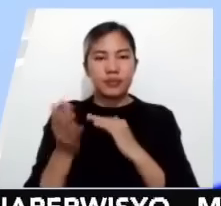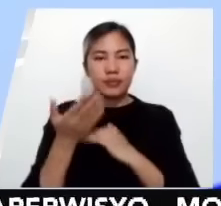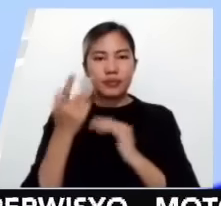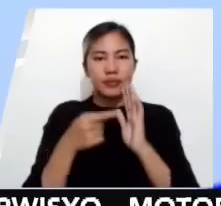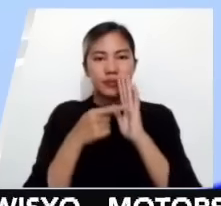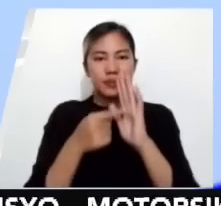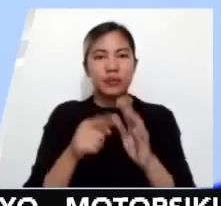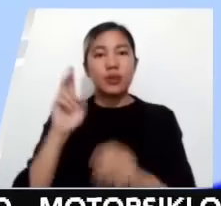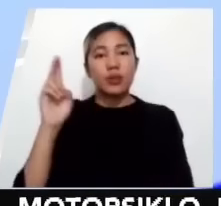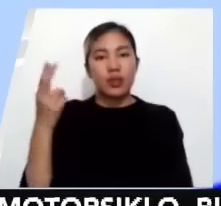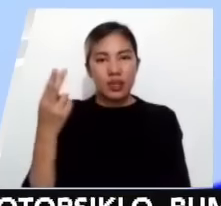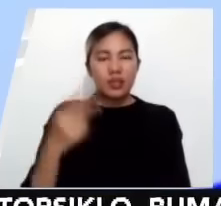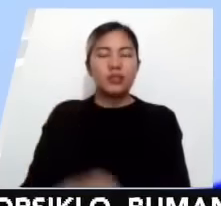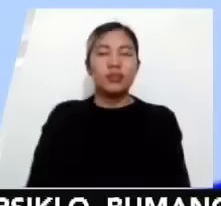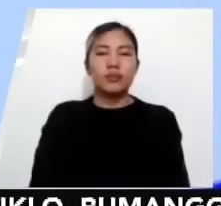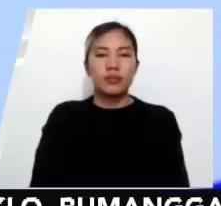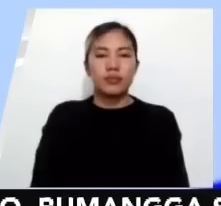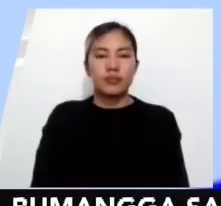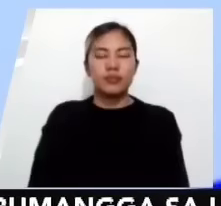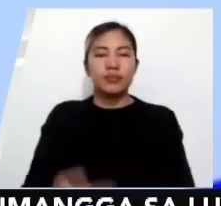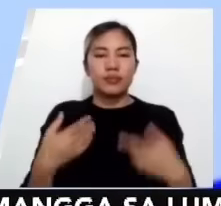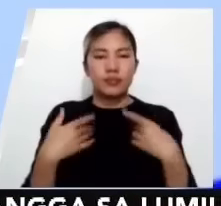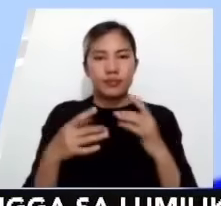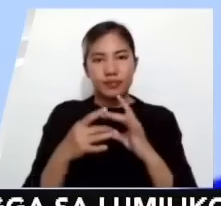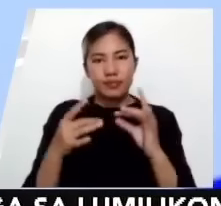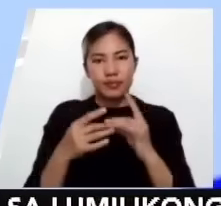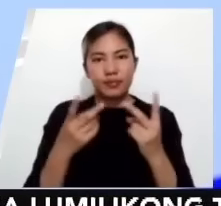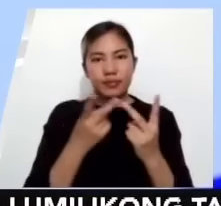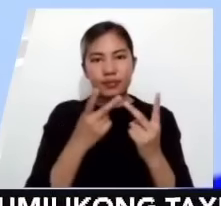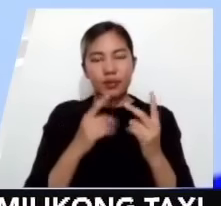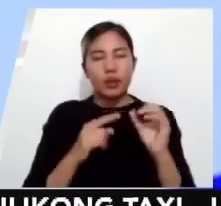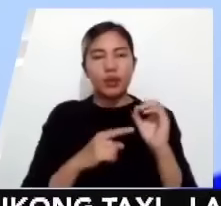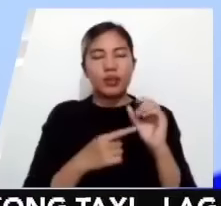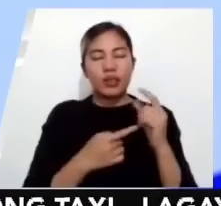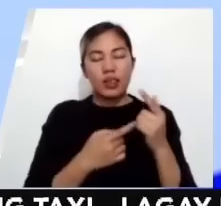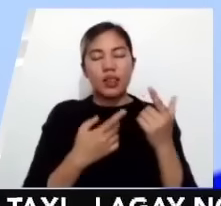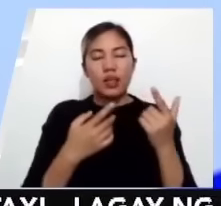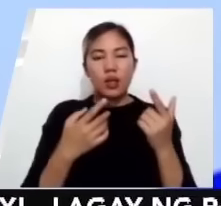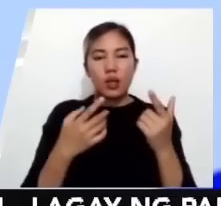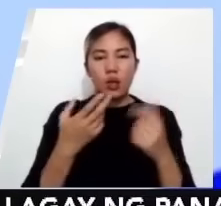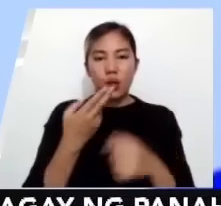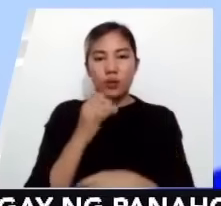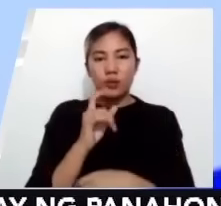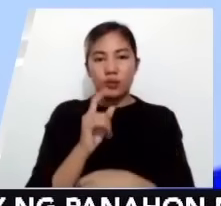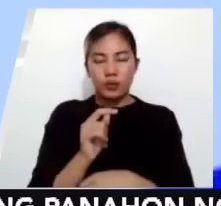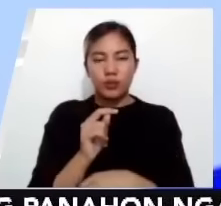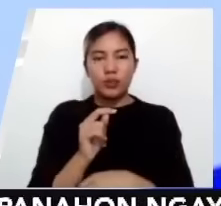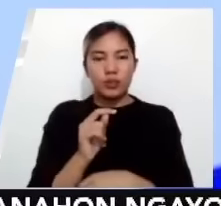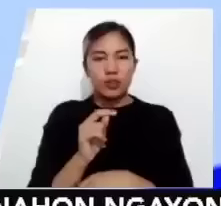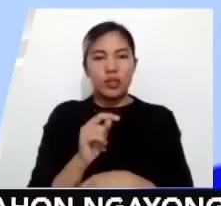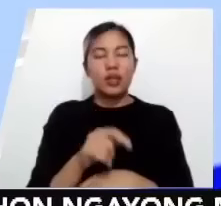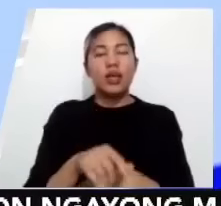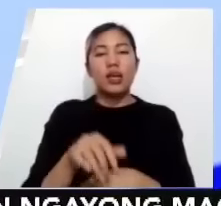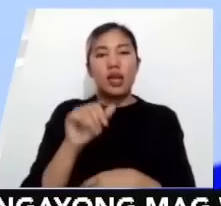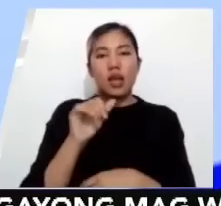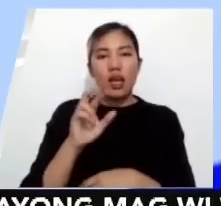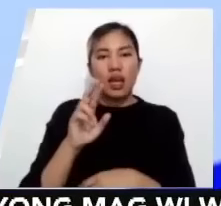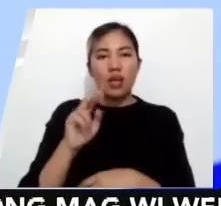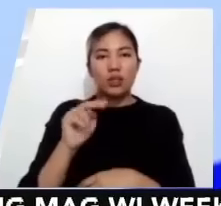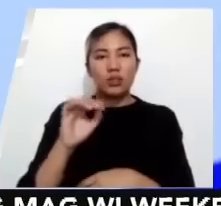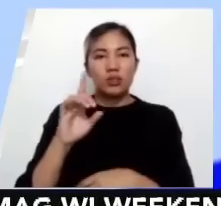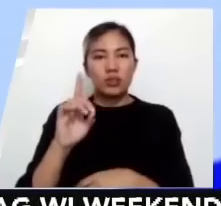Kaya naman, may chika sa akin ang dalawang OG host na sina Arnold Egan Clavio at Suze Entrata Abrera tungkol